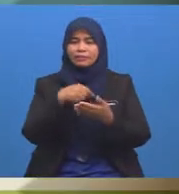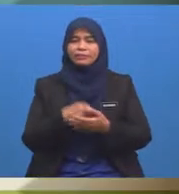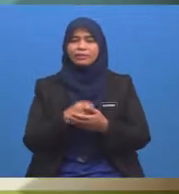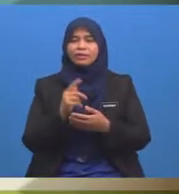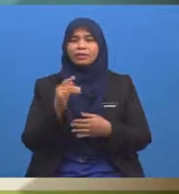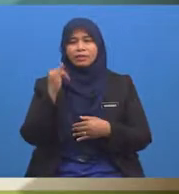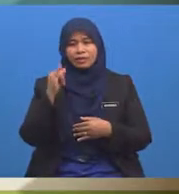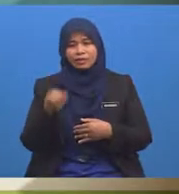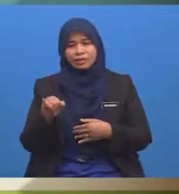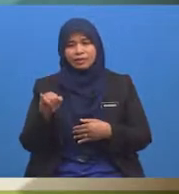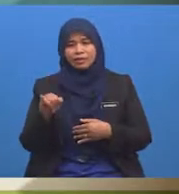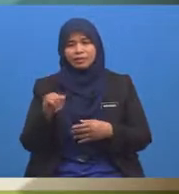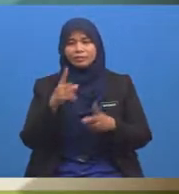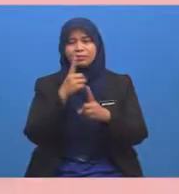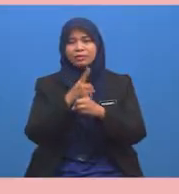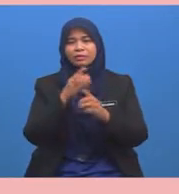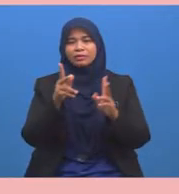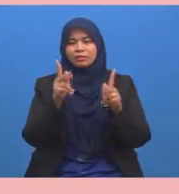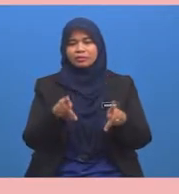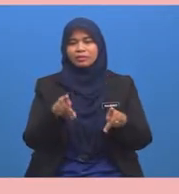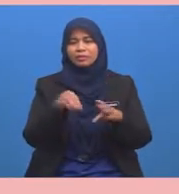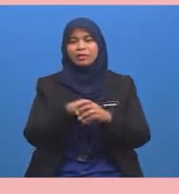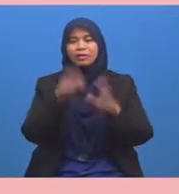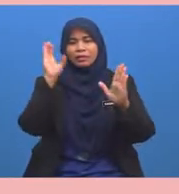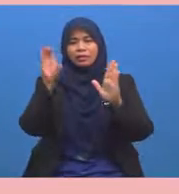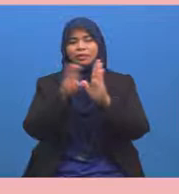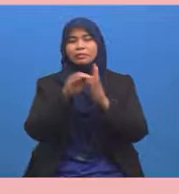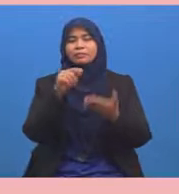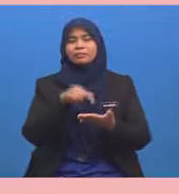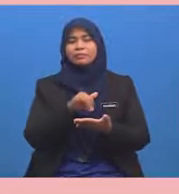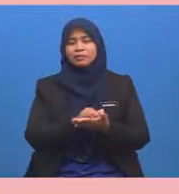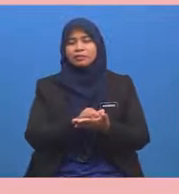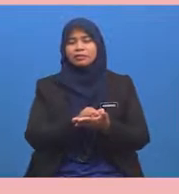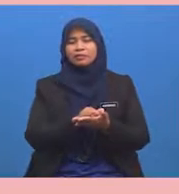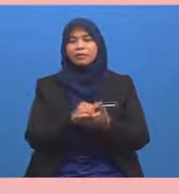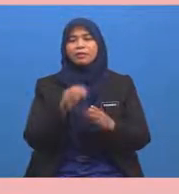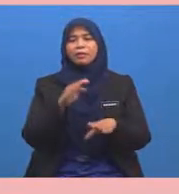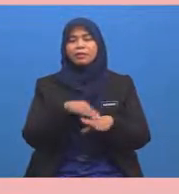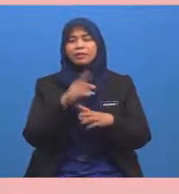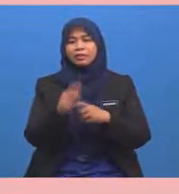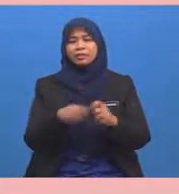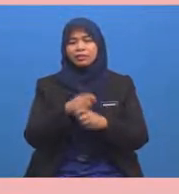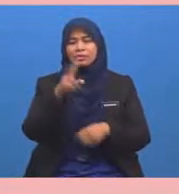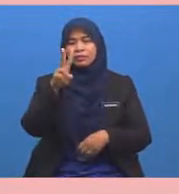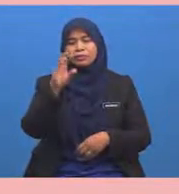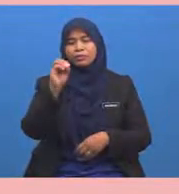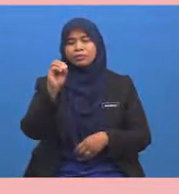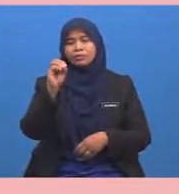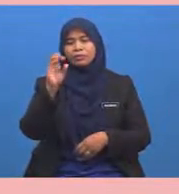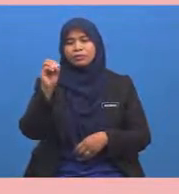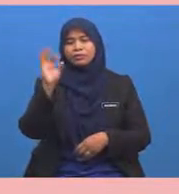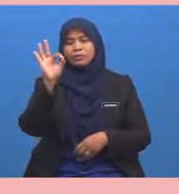Ya, betul pelajar. Di dalam gambar berkenaan, pada tahun 2009, kawasan